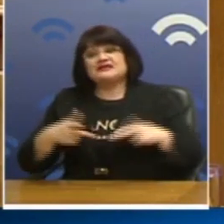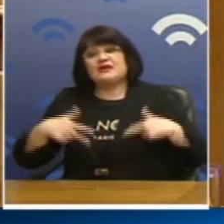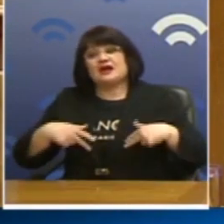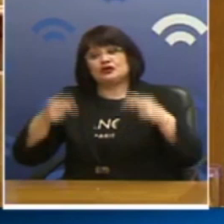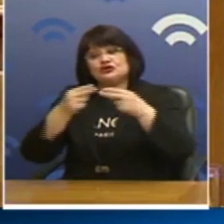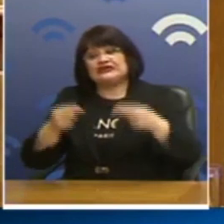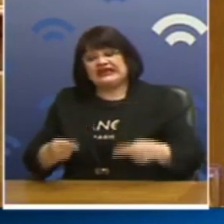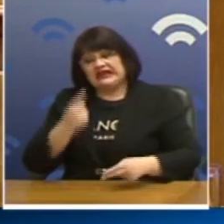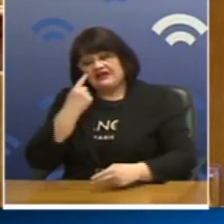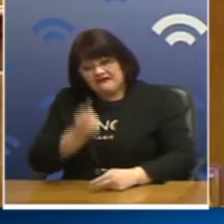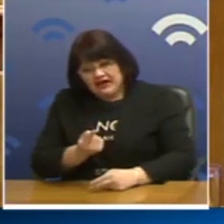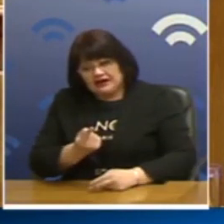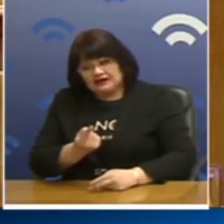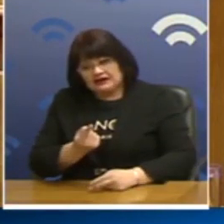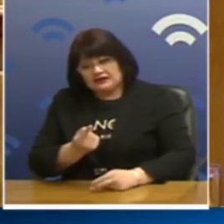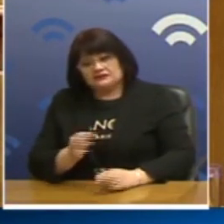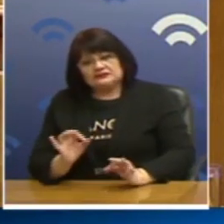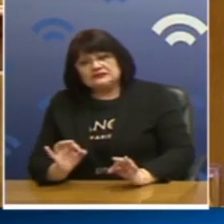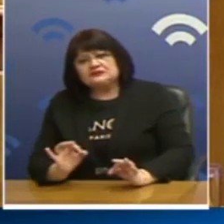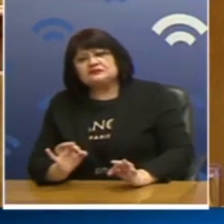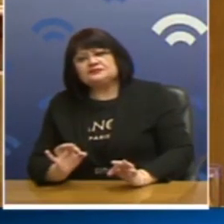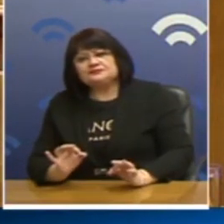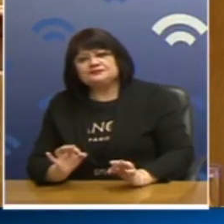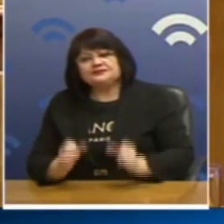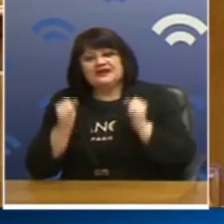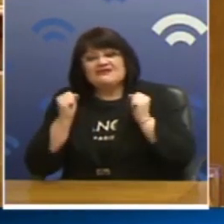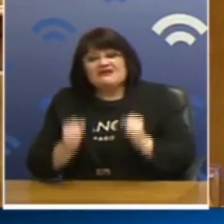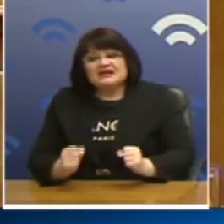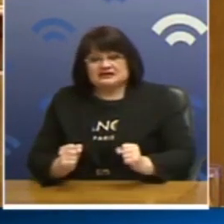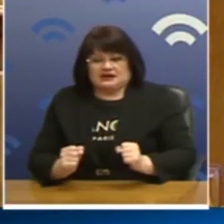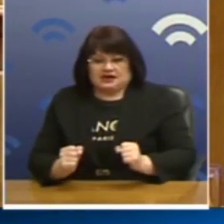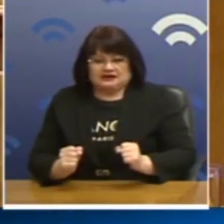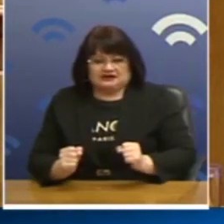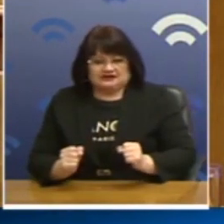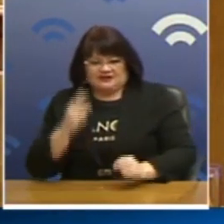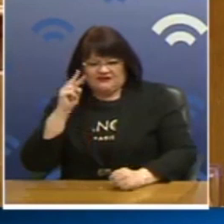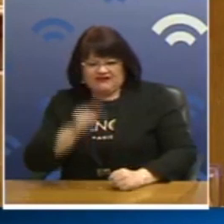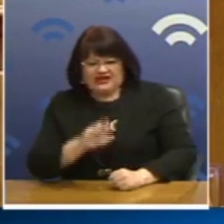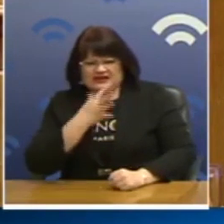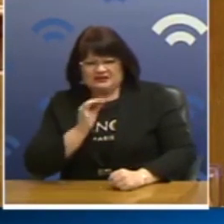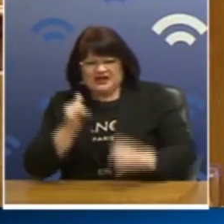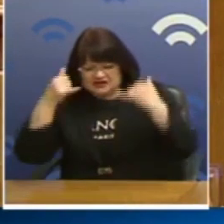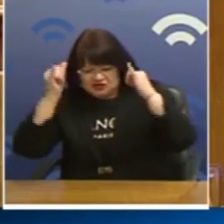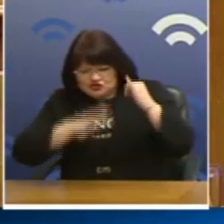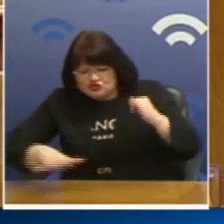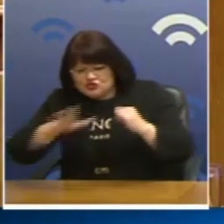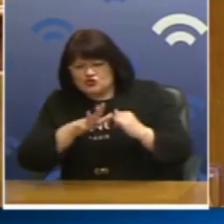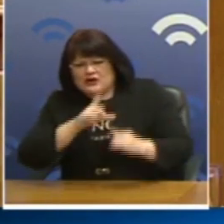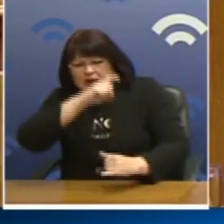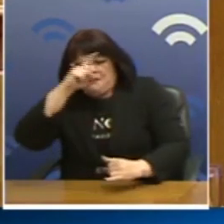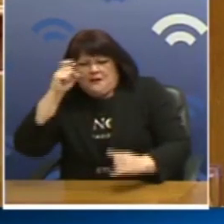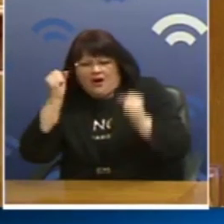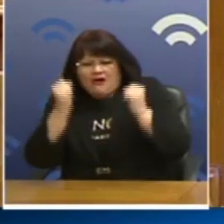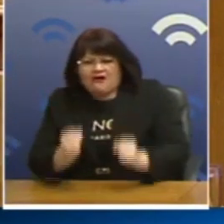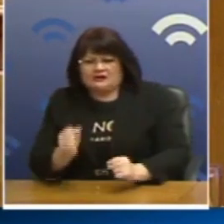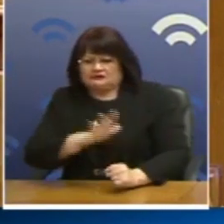με χαρακτηριστικό τρόπο βασικές πλευρές της ζούγκλας που βιώνουν οι εργαζόμενοι σε αυτή τη φάση